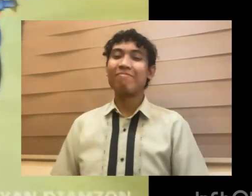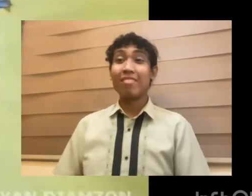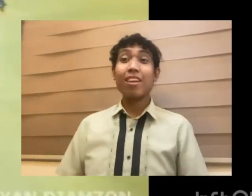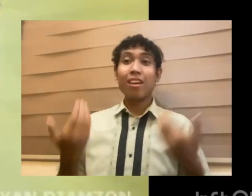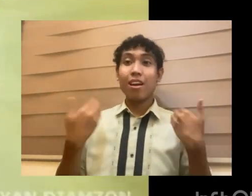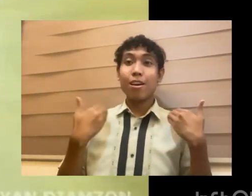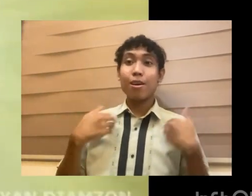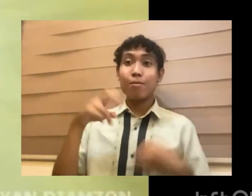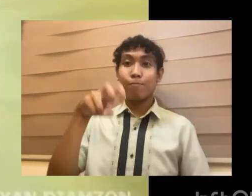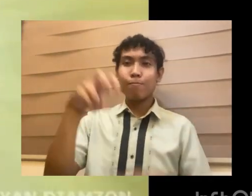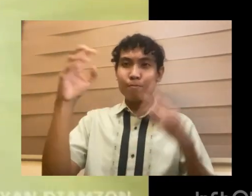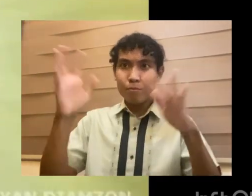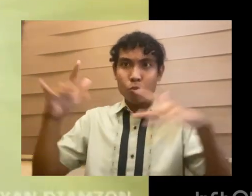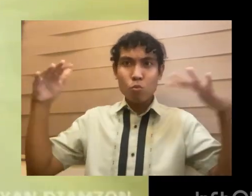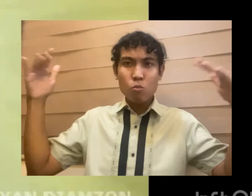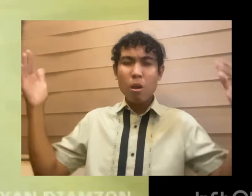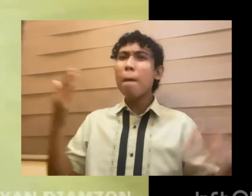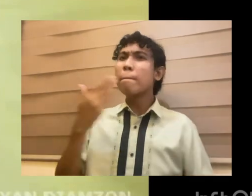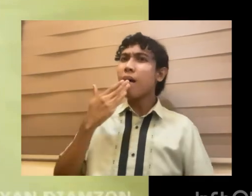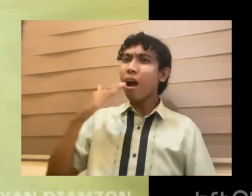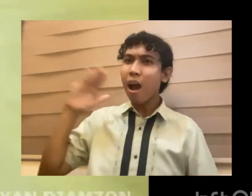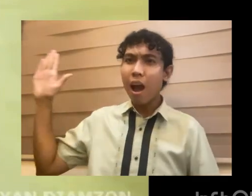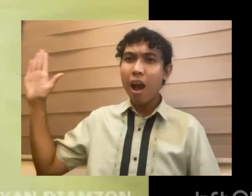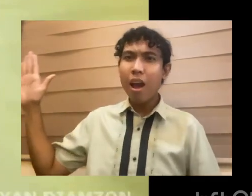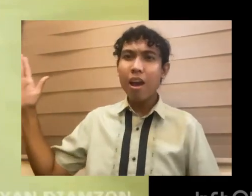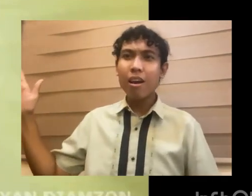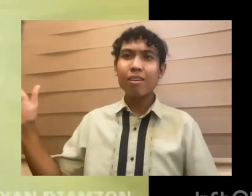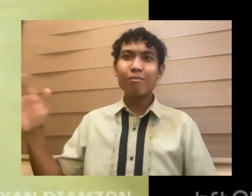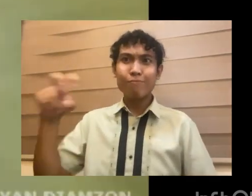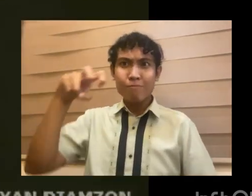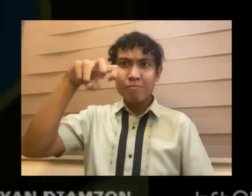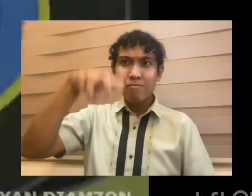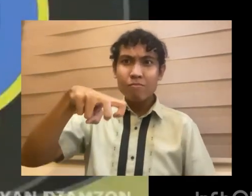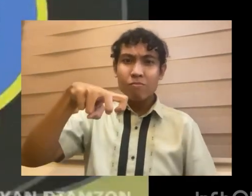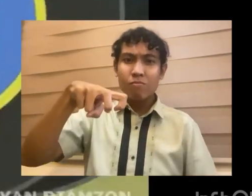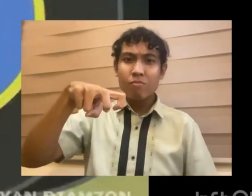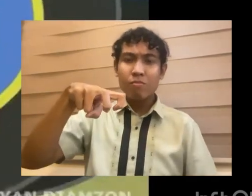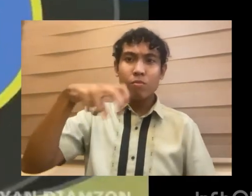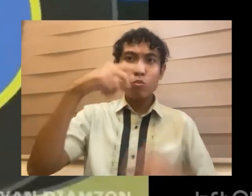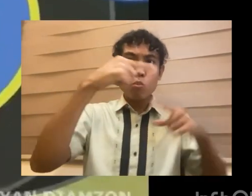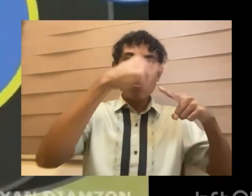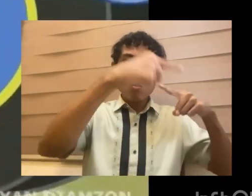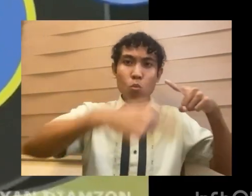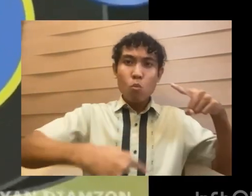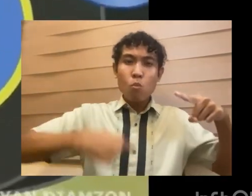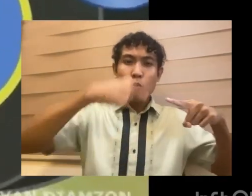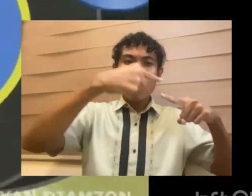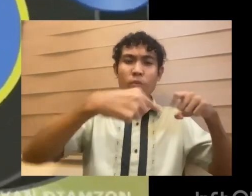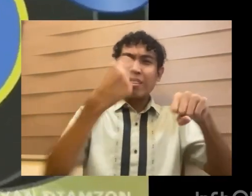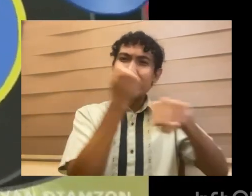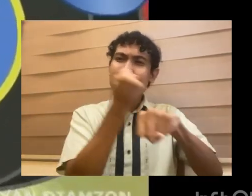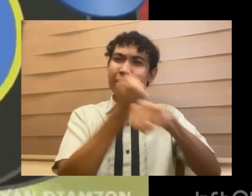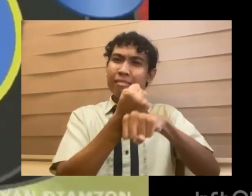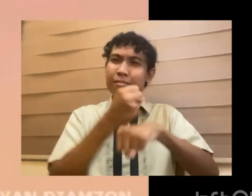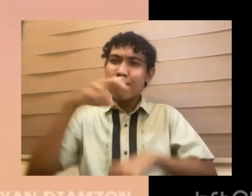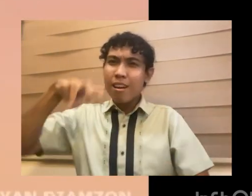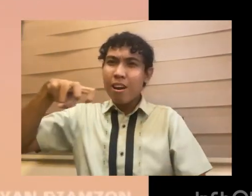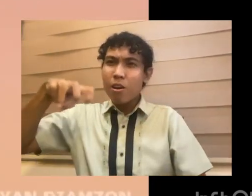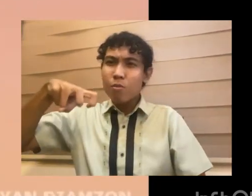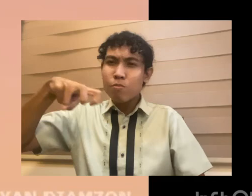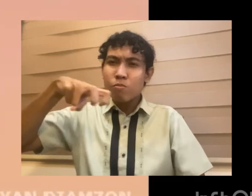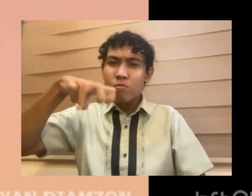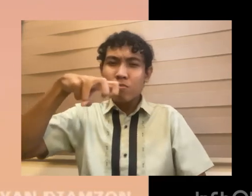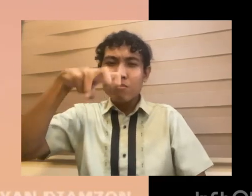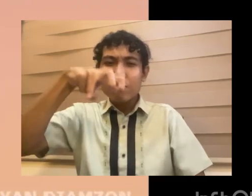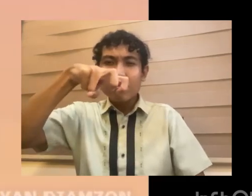siyang magic silya. Pexman, magic talaga. Meron 2 gulong na di nabubutas. Kahit idaan